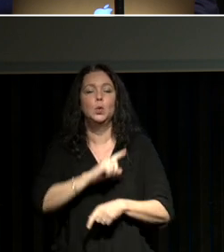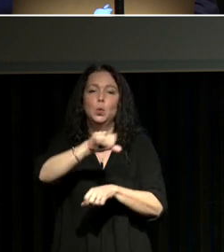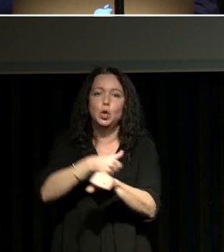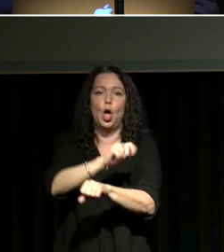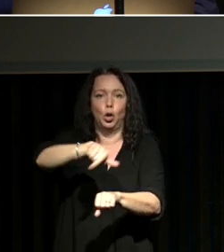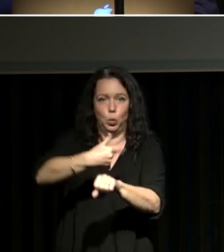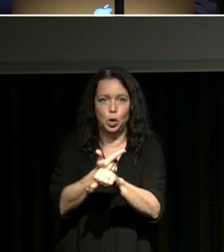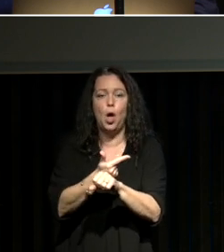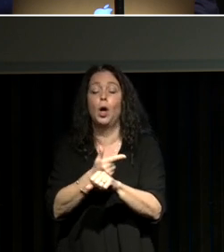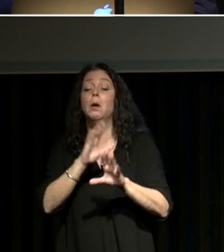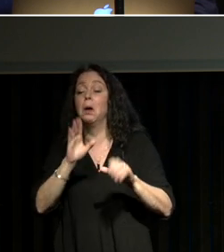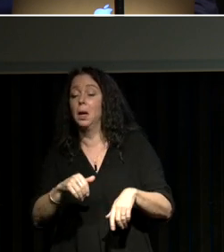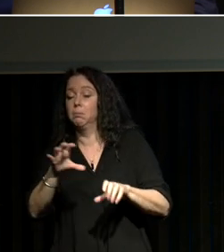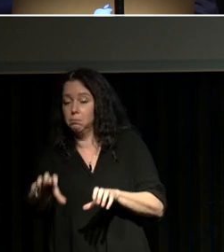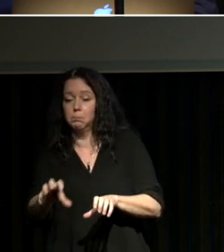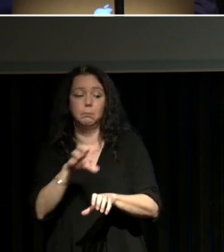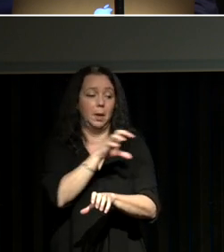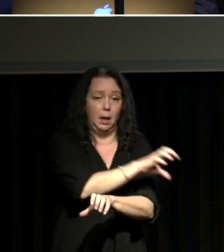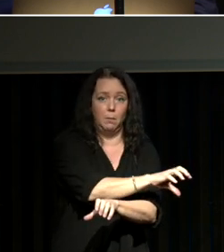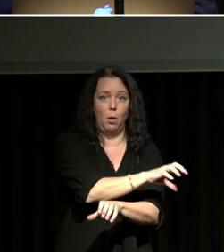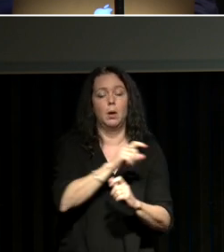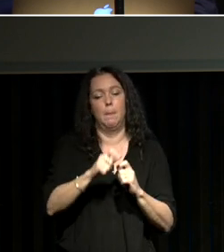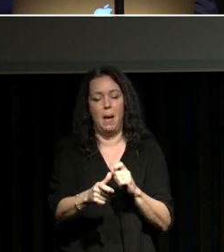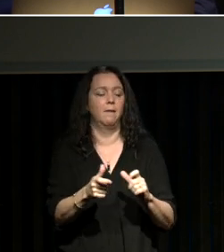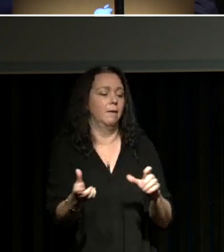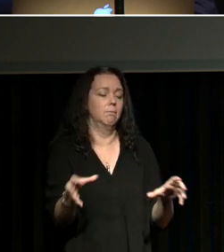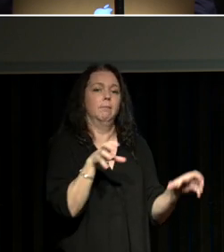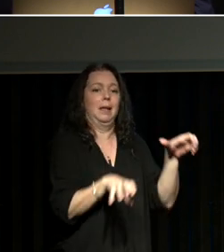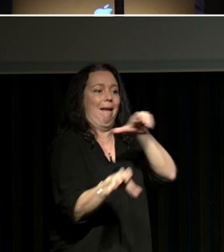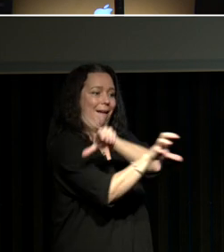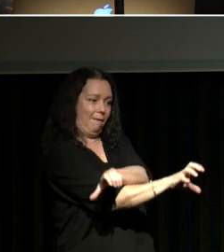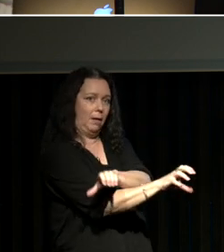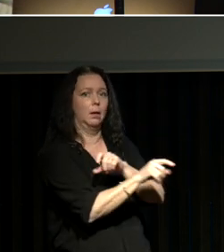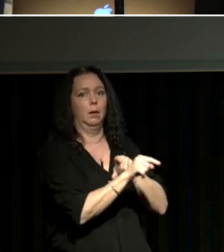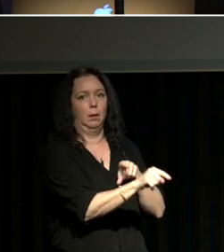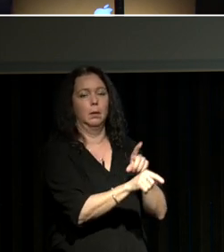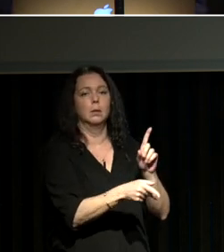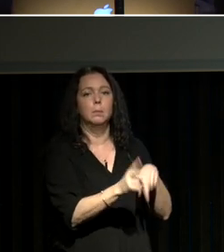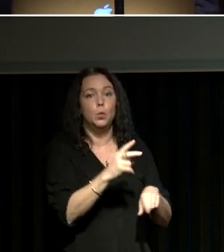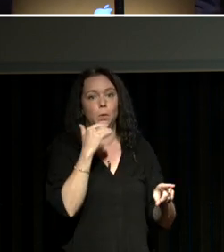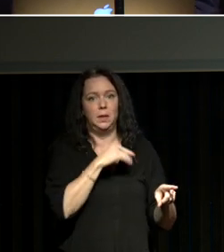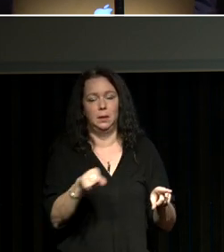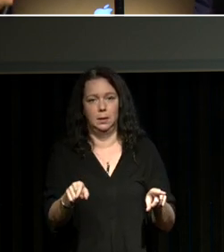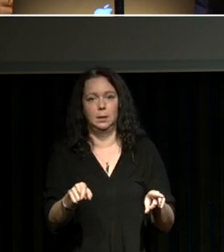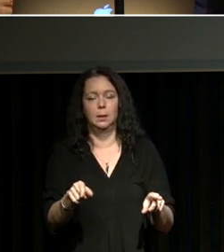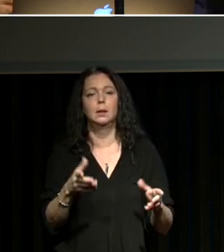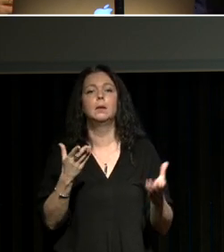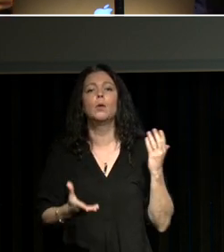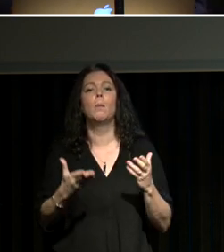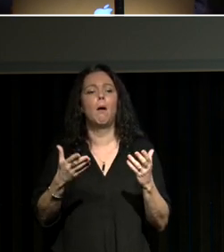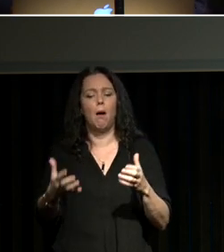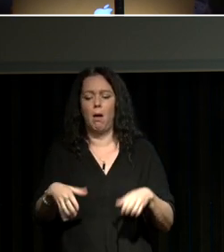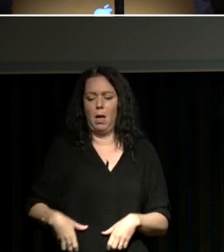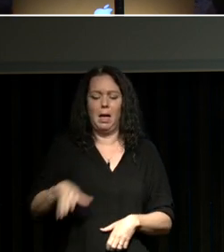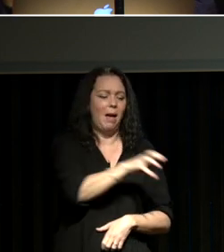On va faire le prélèvement. Et après, on va réaliser les greffes, mais on va essayer de les réaliser beaucoup plus rapidement que dans le cadre d'une greffe classique.